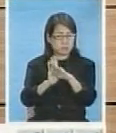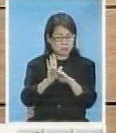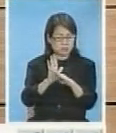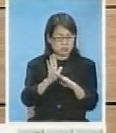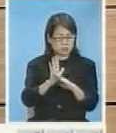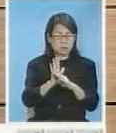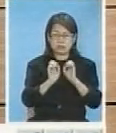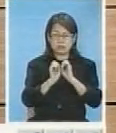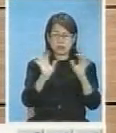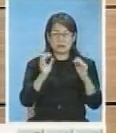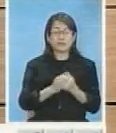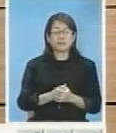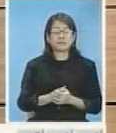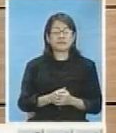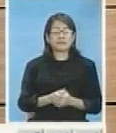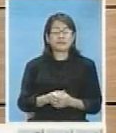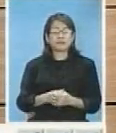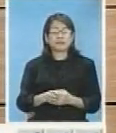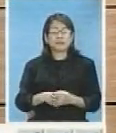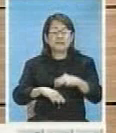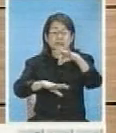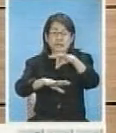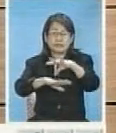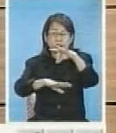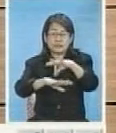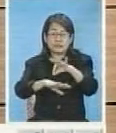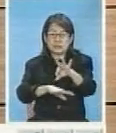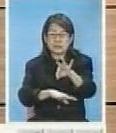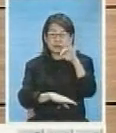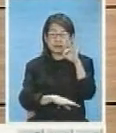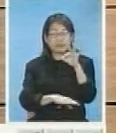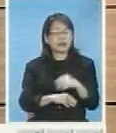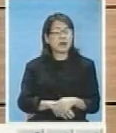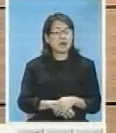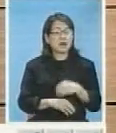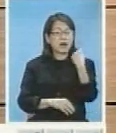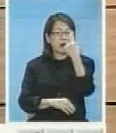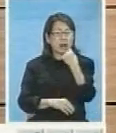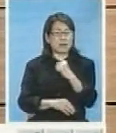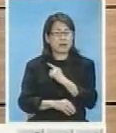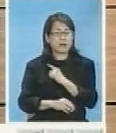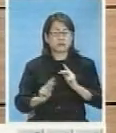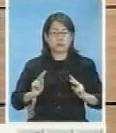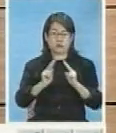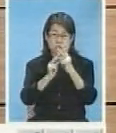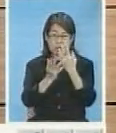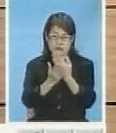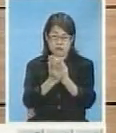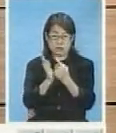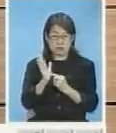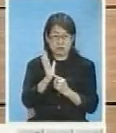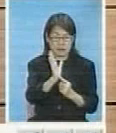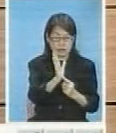ในการแต่งตั้งคณะกรรมการรัฐวิสาหกิจเสนอโดยกระทรวงการคลังอนุมัติโดยคณะรัฐม